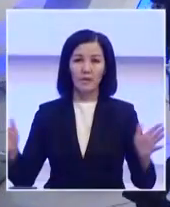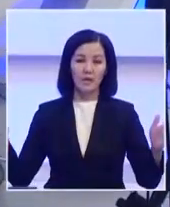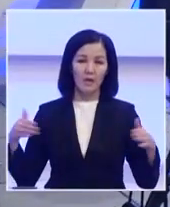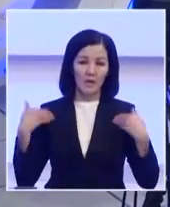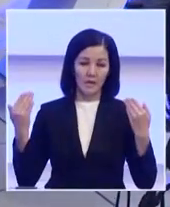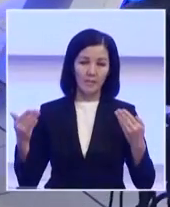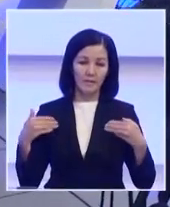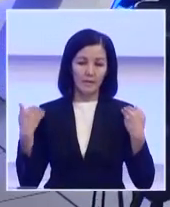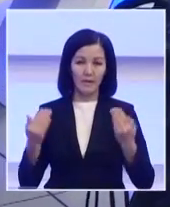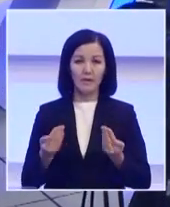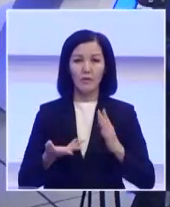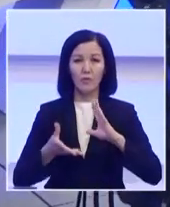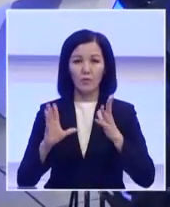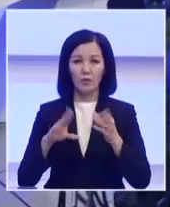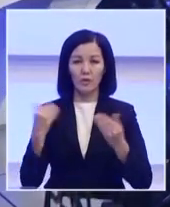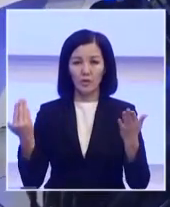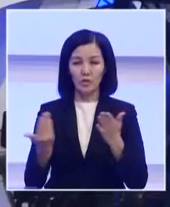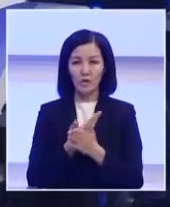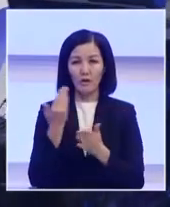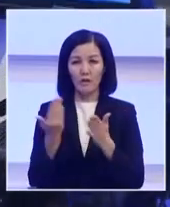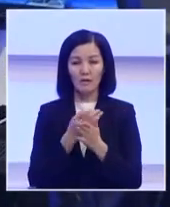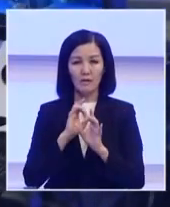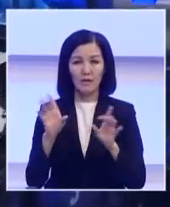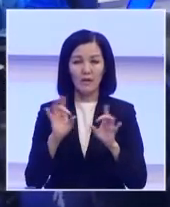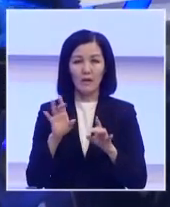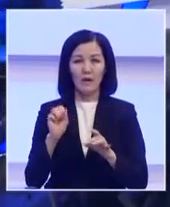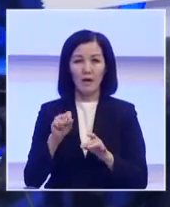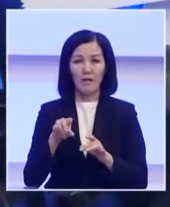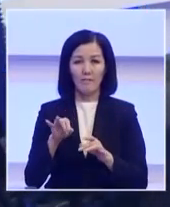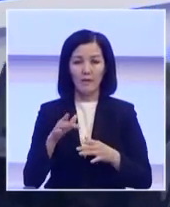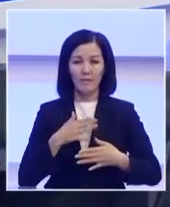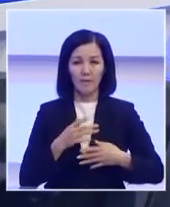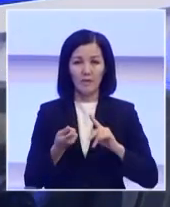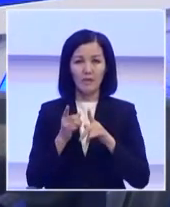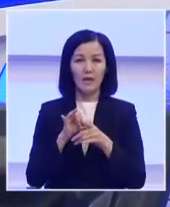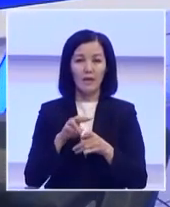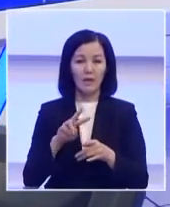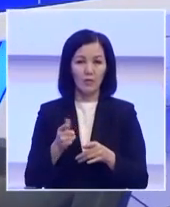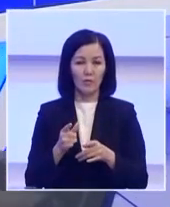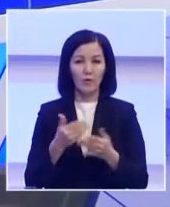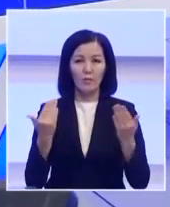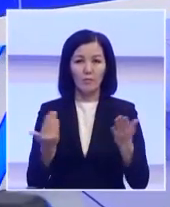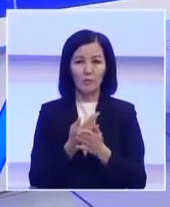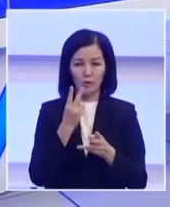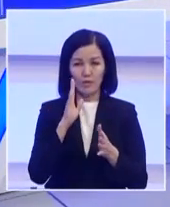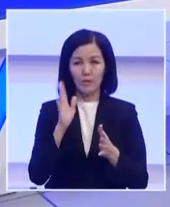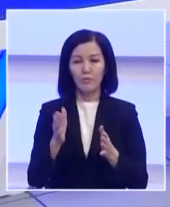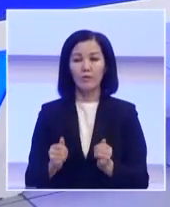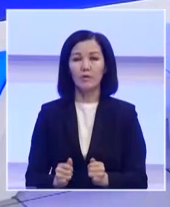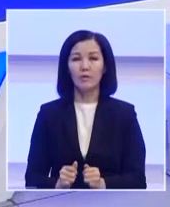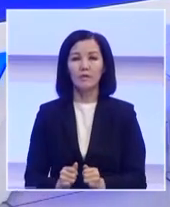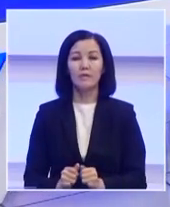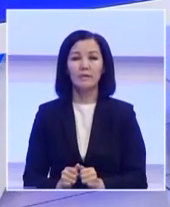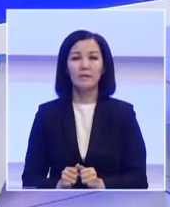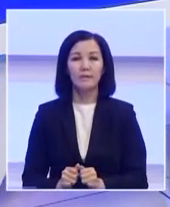Ассаламу алейкум, қадірменді көрермен, тікелей эфирде жаңалықтар, студияда Алмат Хамид, зорда аудармада Айгүл Жұмашқызы. Бүгін